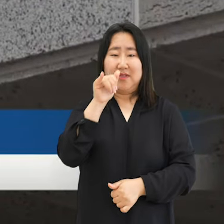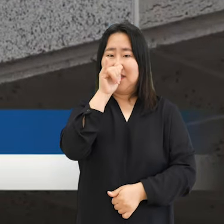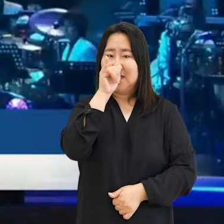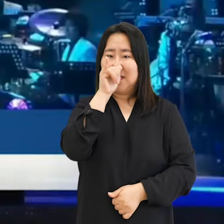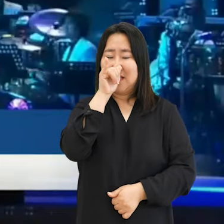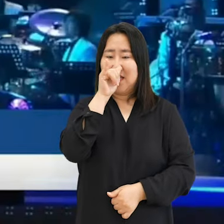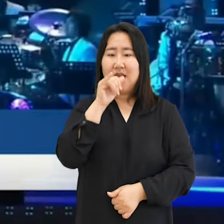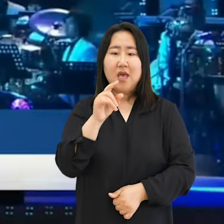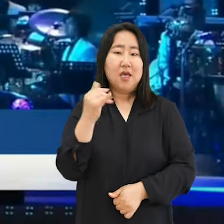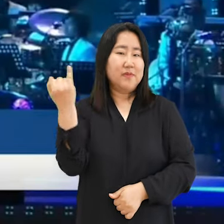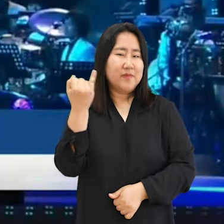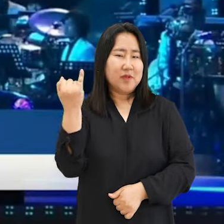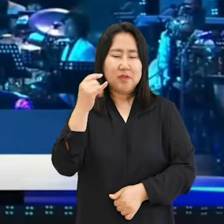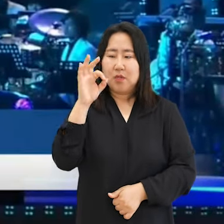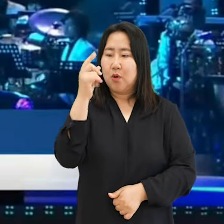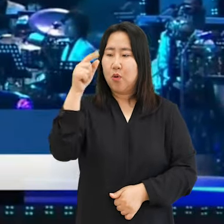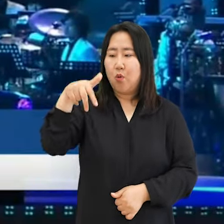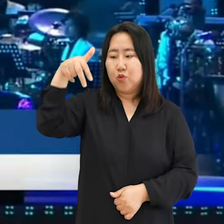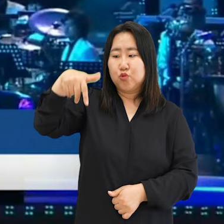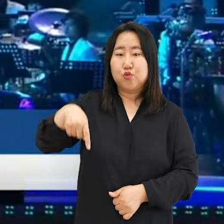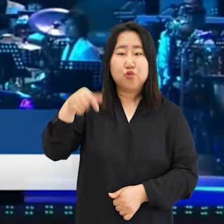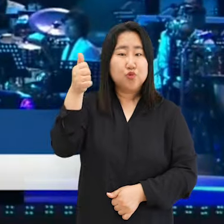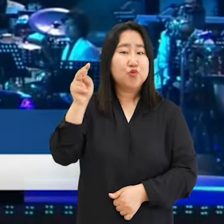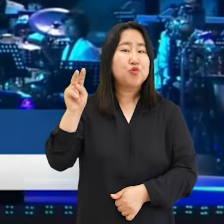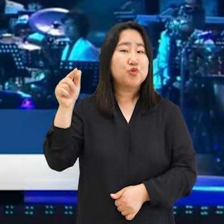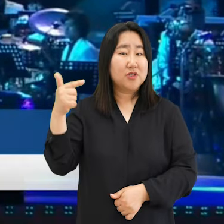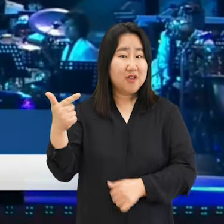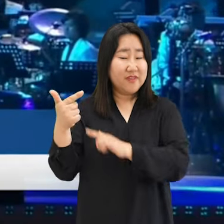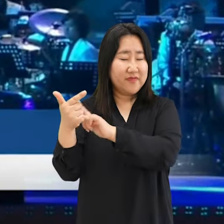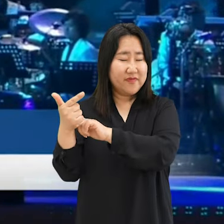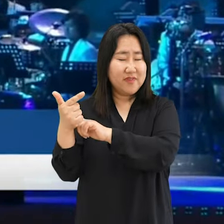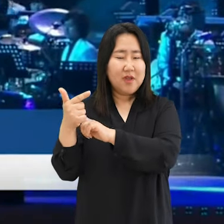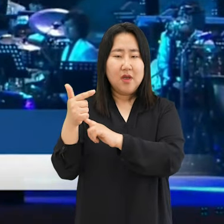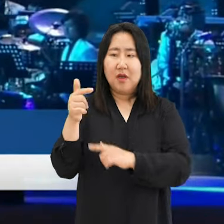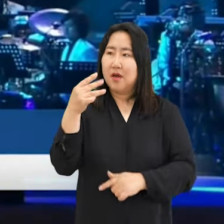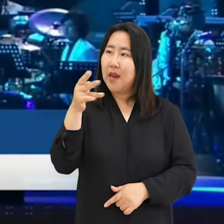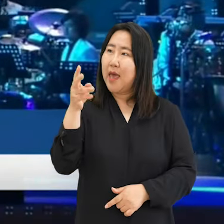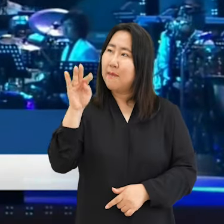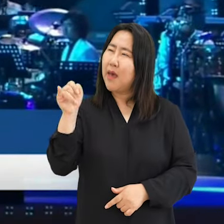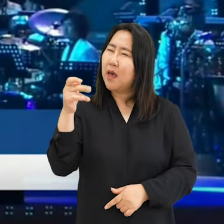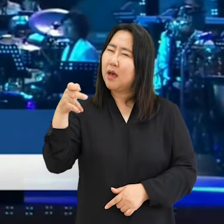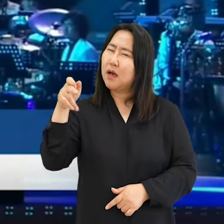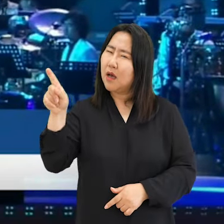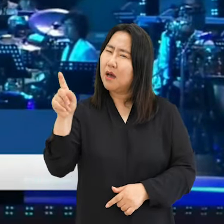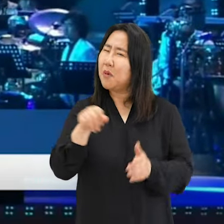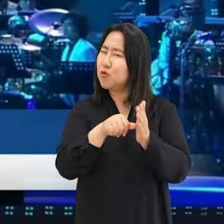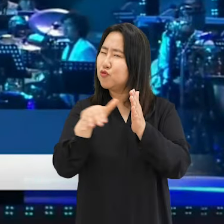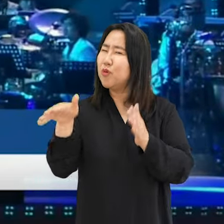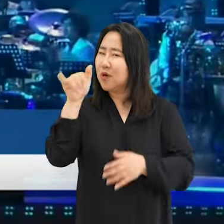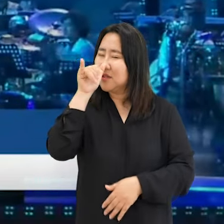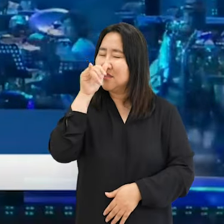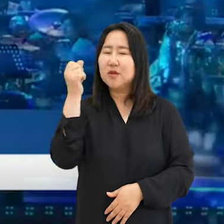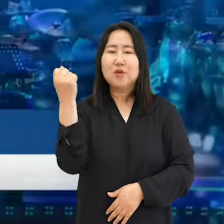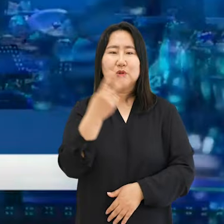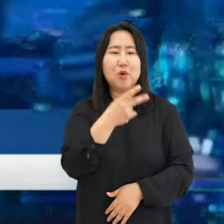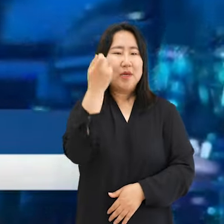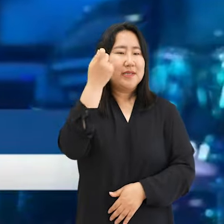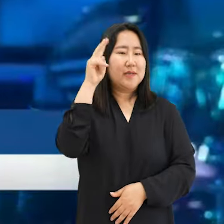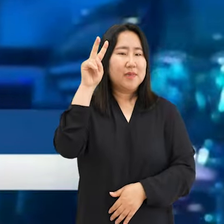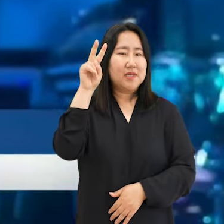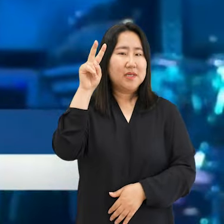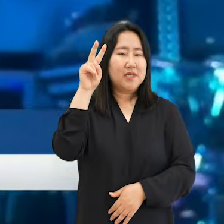레베카, 엘리자벳 등 독보적인 음색과 뛰어난 연기력에 뮤지컬 스타 옥주연, 팬텀 싱어